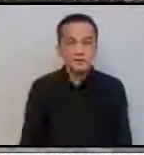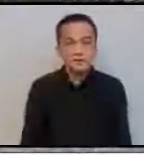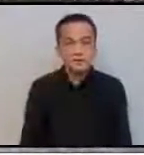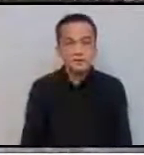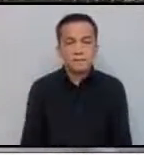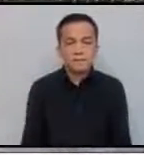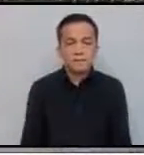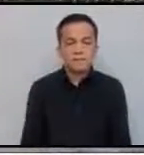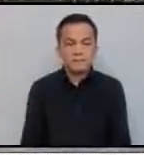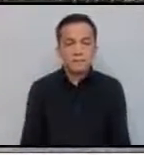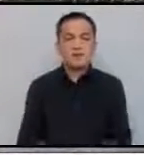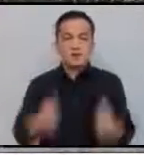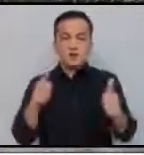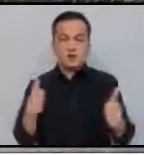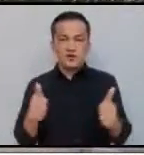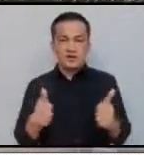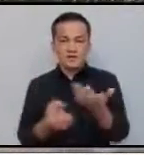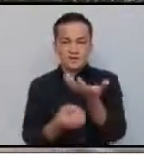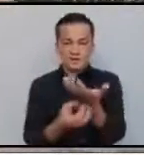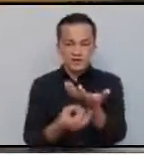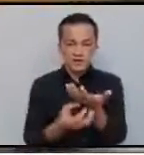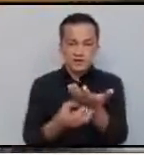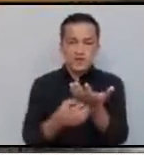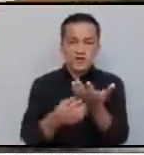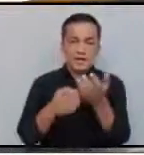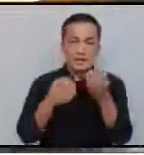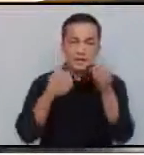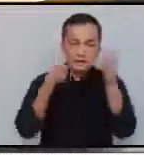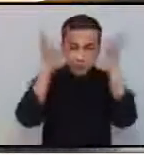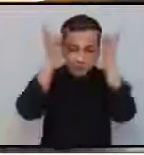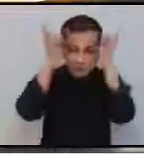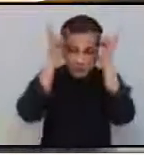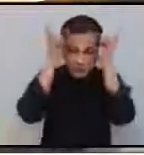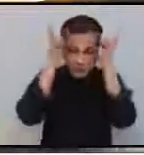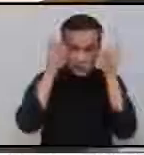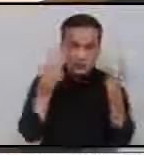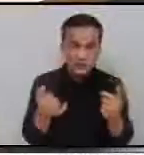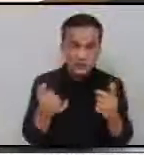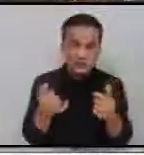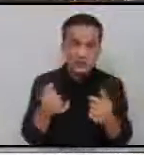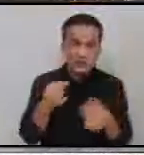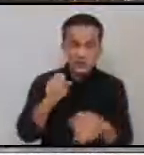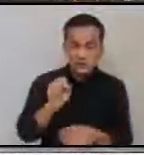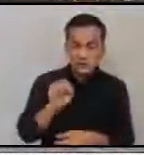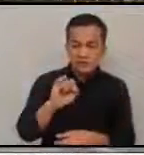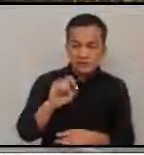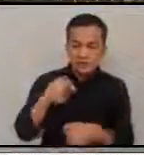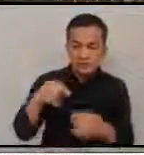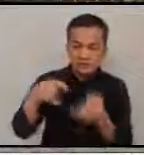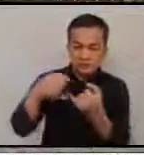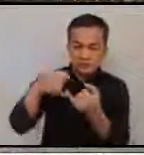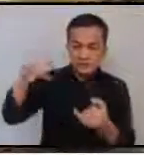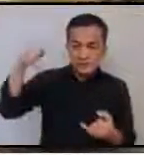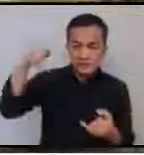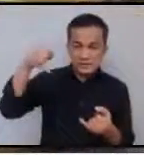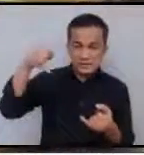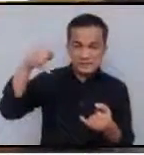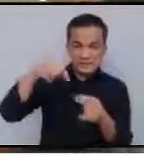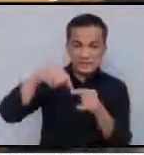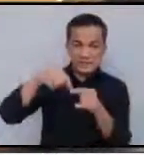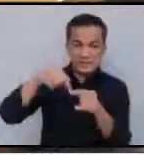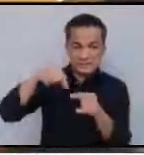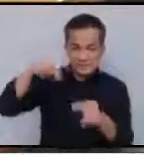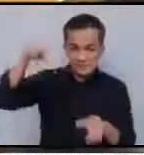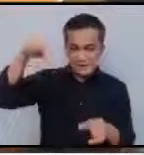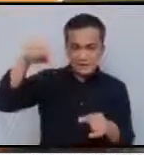Okay, luto na ang kalabasa. This time, pwede nang ilagay itong sitaw. To make it more special, lagyan natin